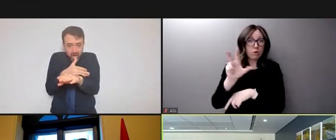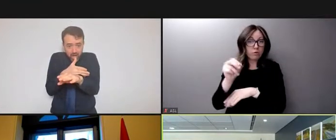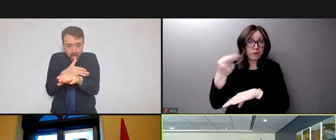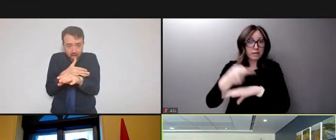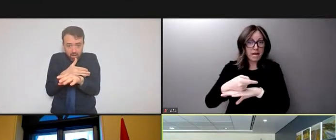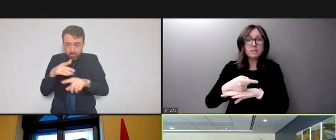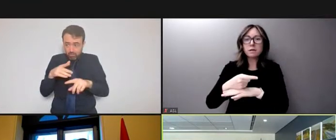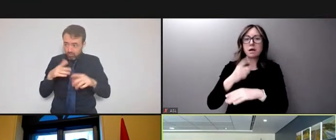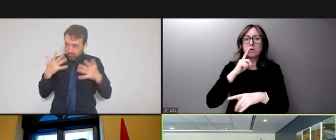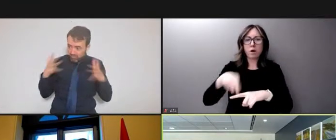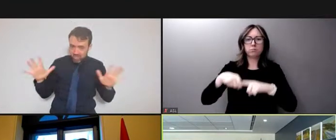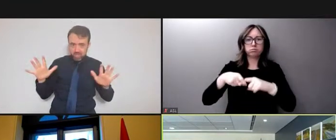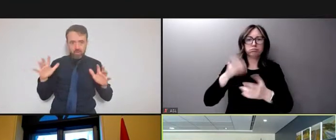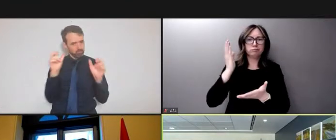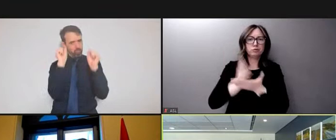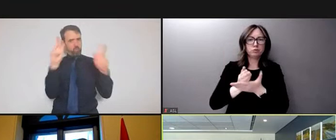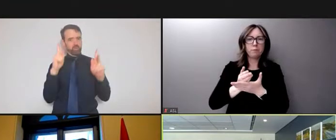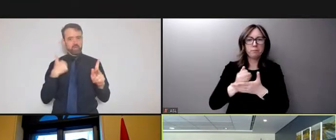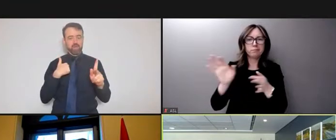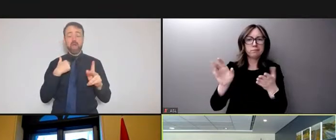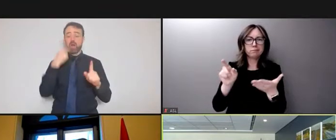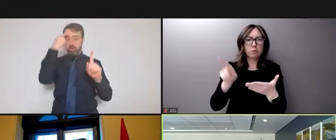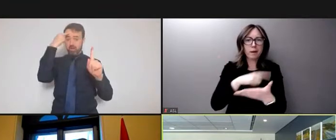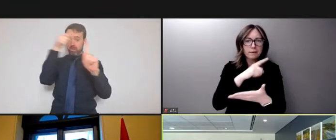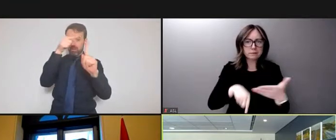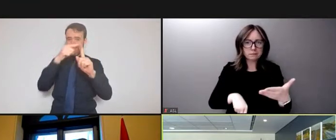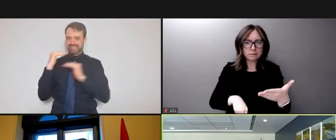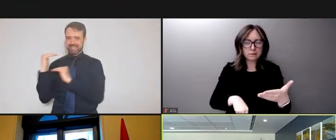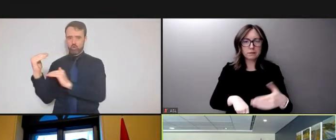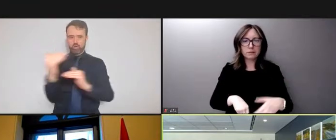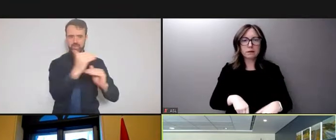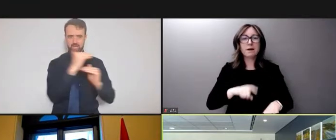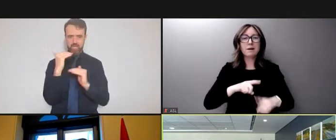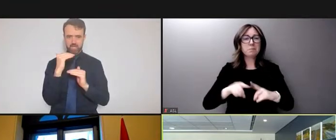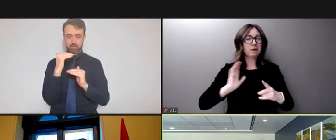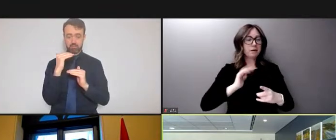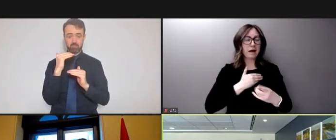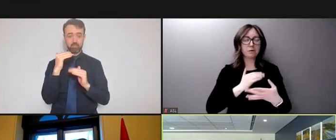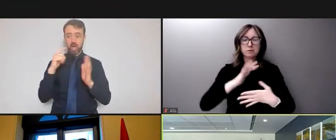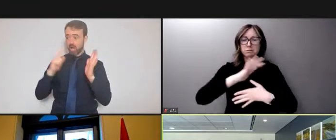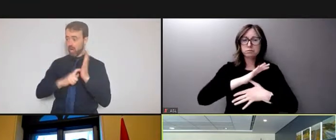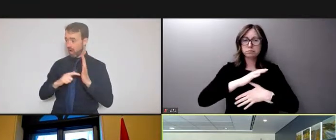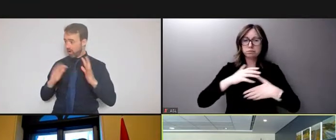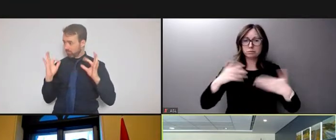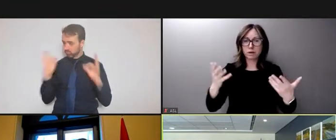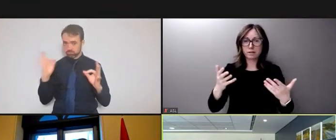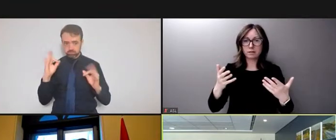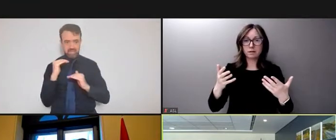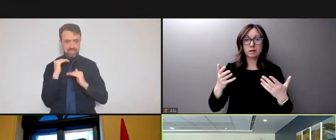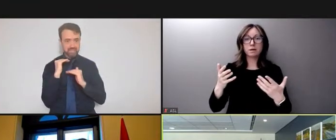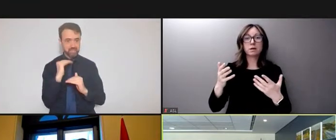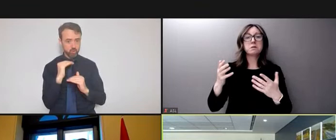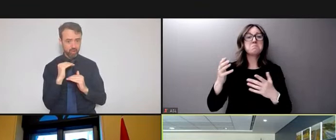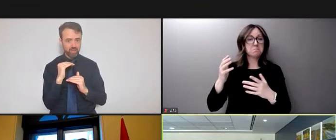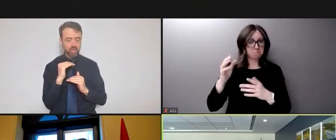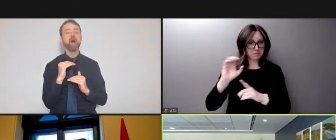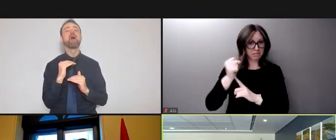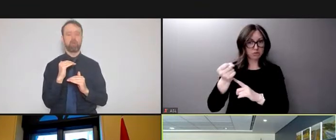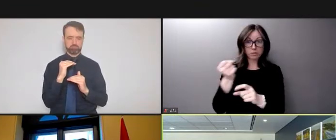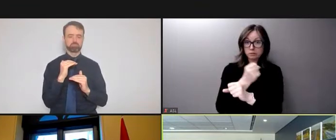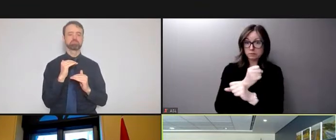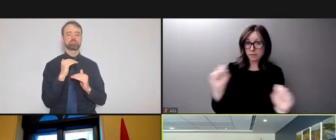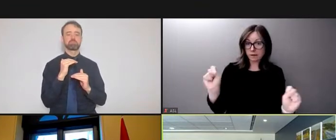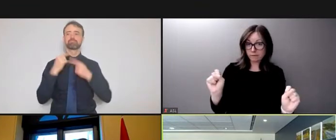sécurité des Canadiens et des Canadiennes. Une fois que la situation est sécuritaire, on va enlever l'état d